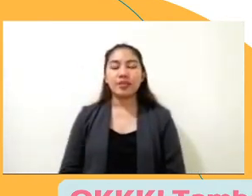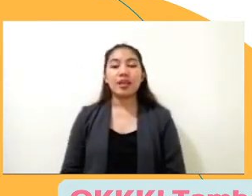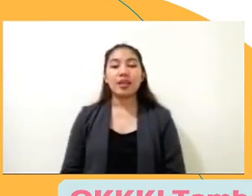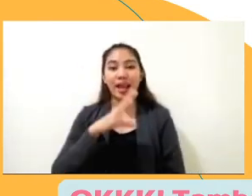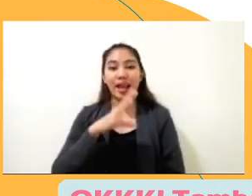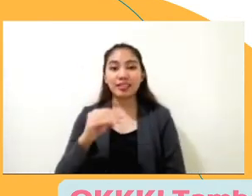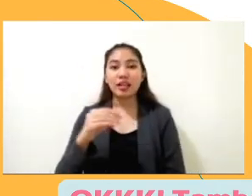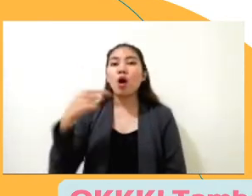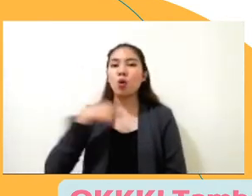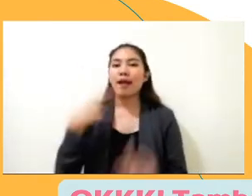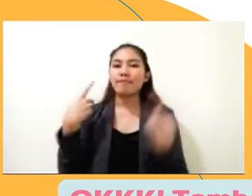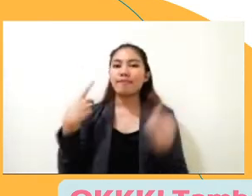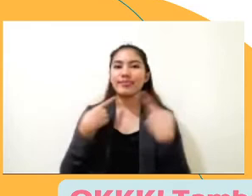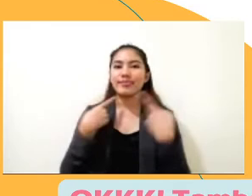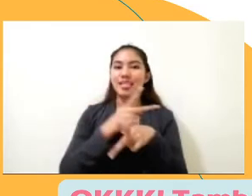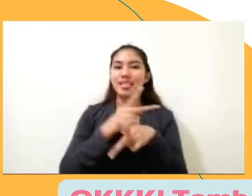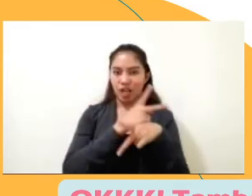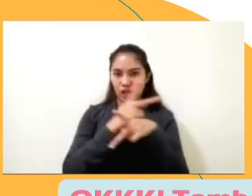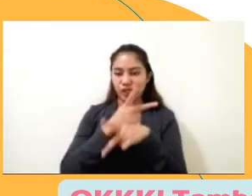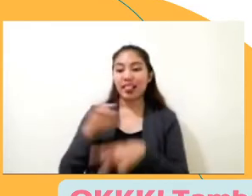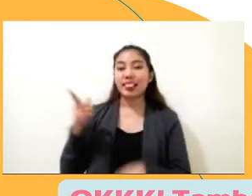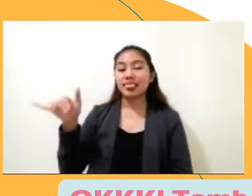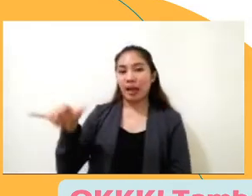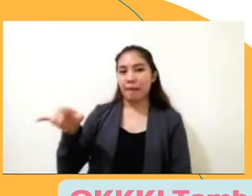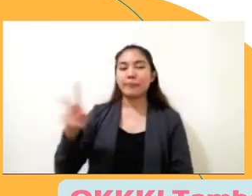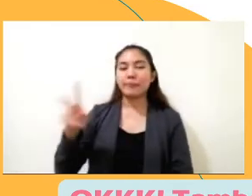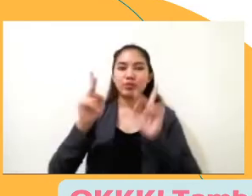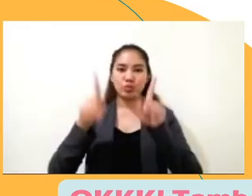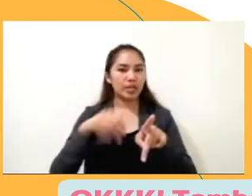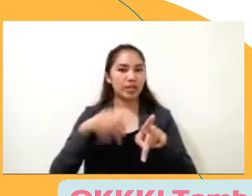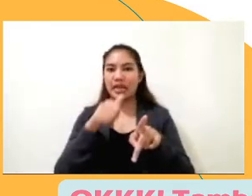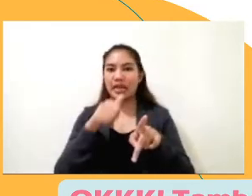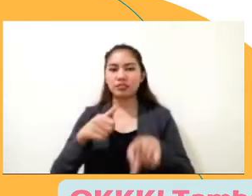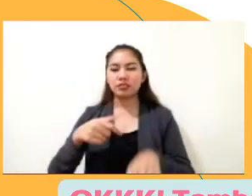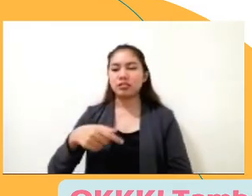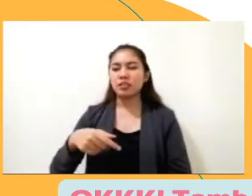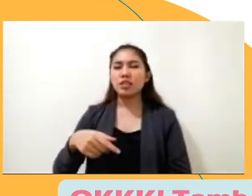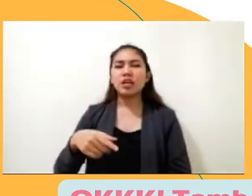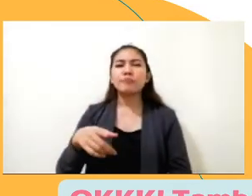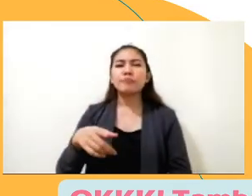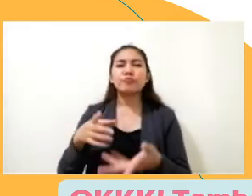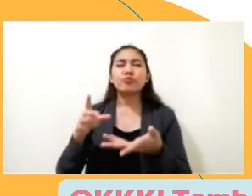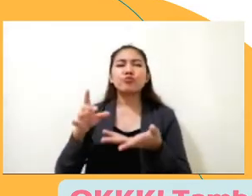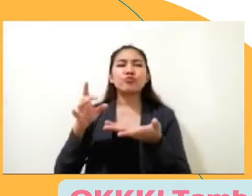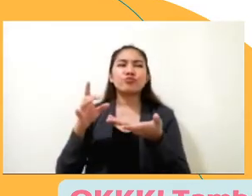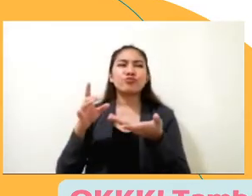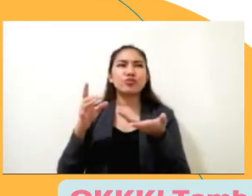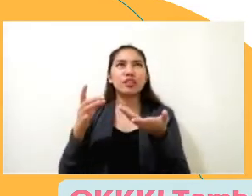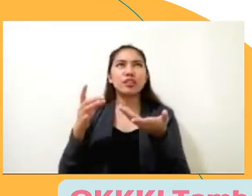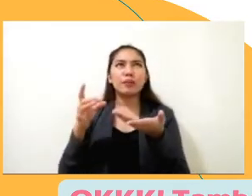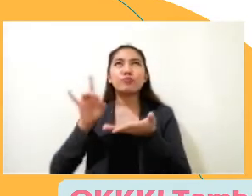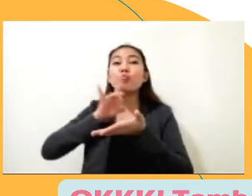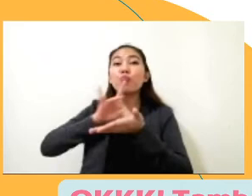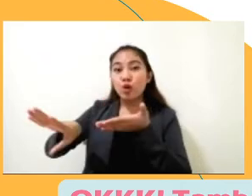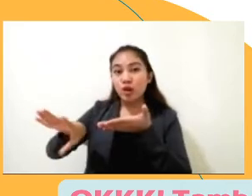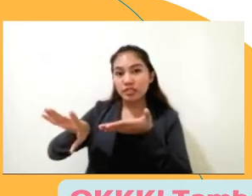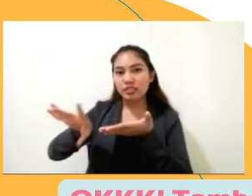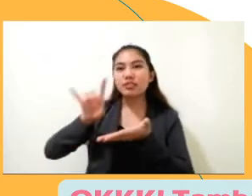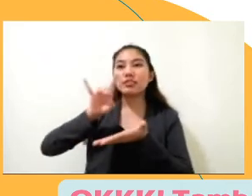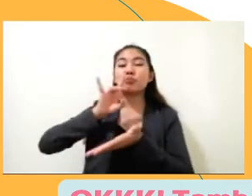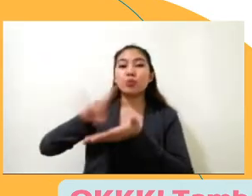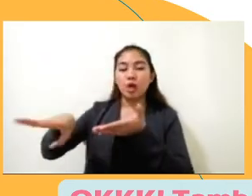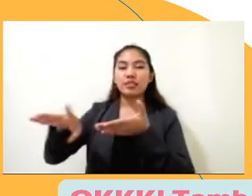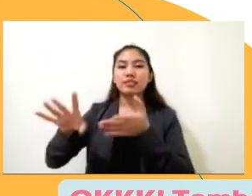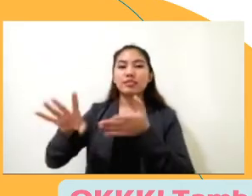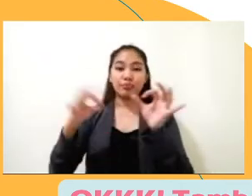ako sa taong ito, kaya hindi ako magbigay ng harsh criticism dahil may level of care. So yun po,